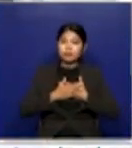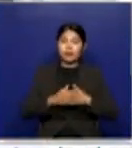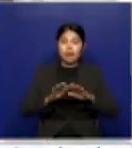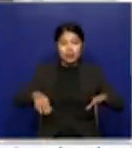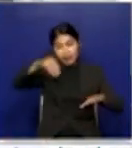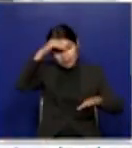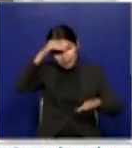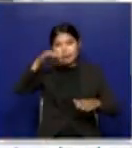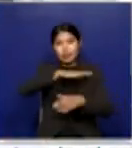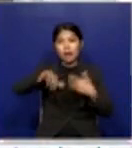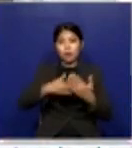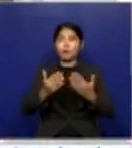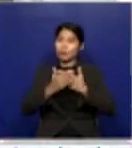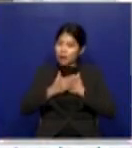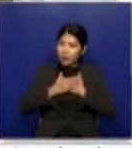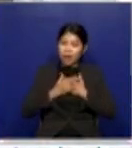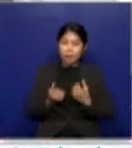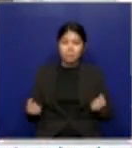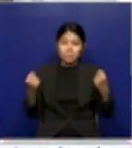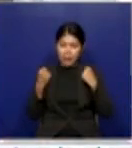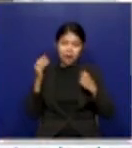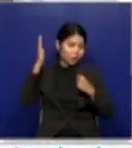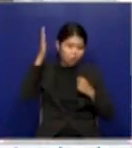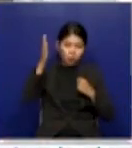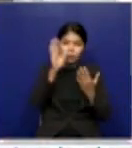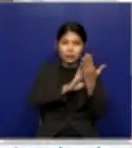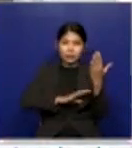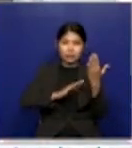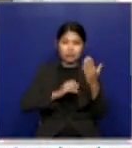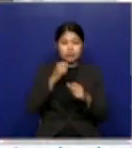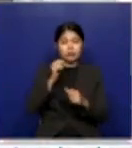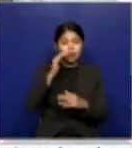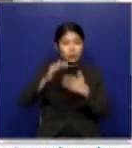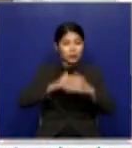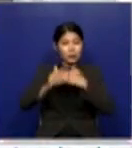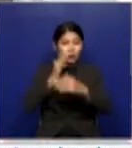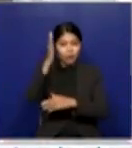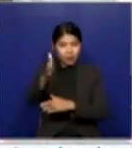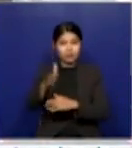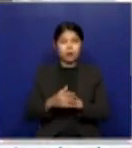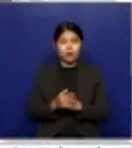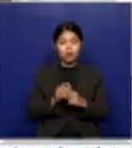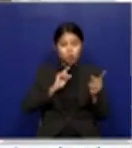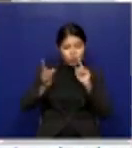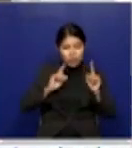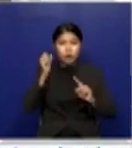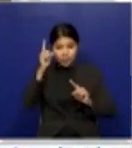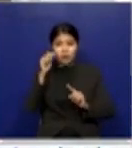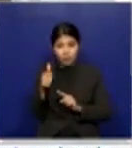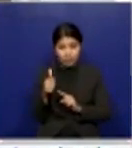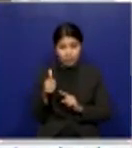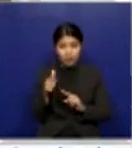ตั้งสาทุกคนนั่นคือพลังของแผ่นดินในวันข้างหน้าค่ะแต่เราควรจะสร้างเข้าใจกันได้ไหมครับ